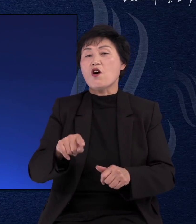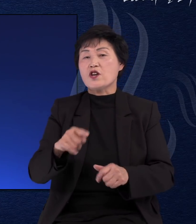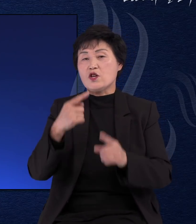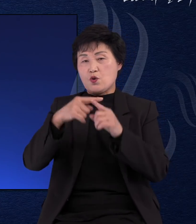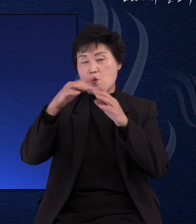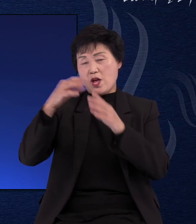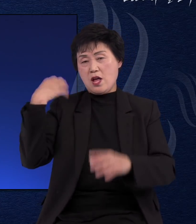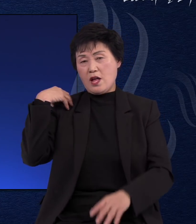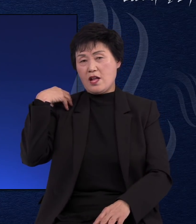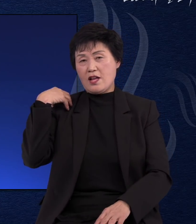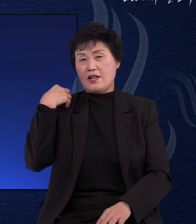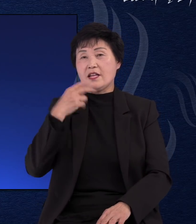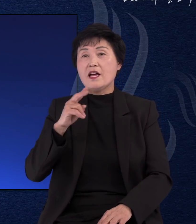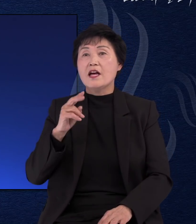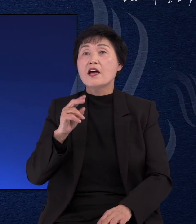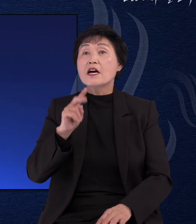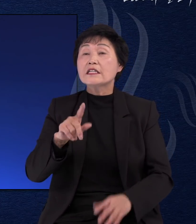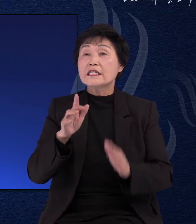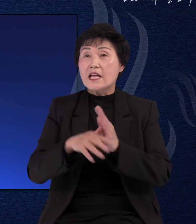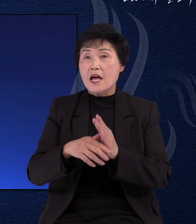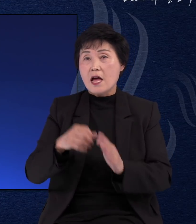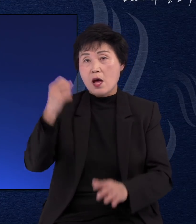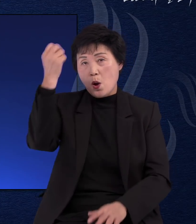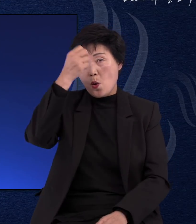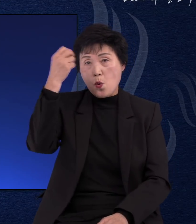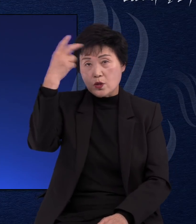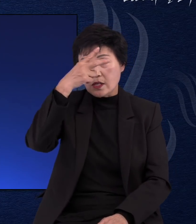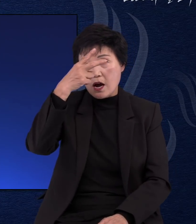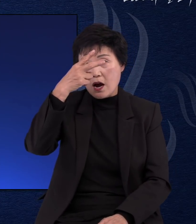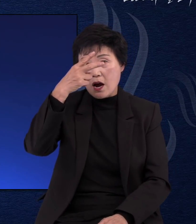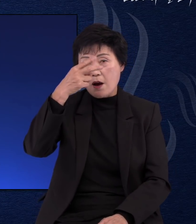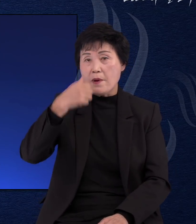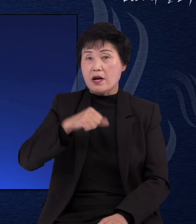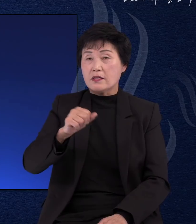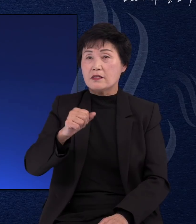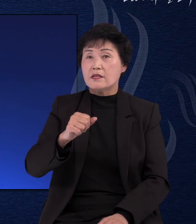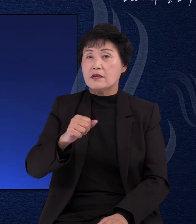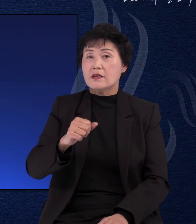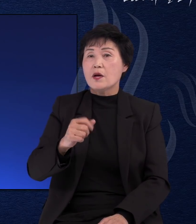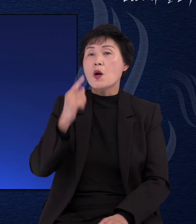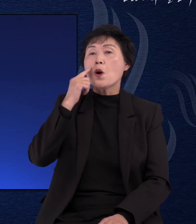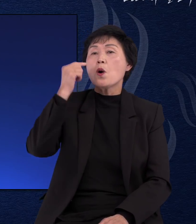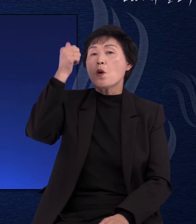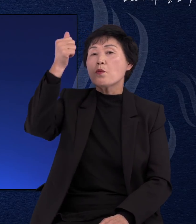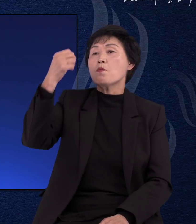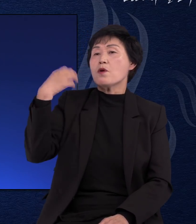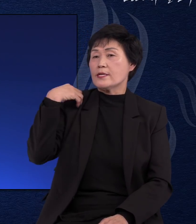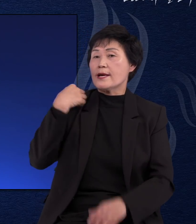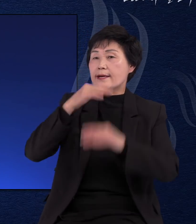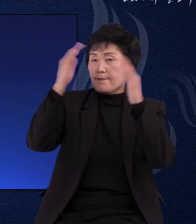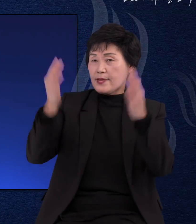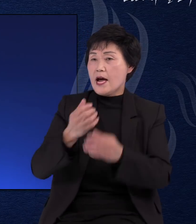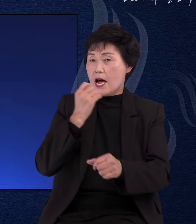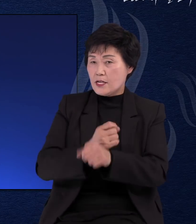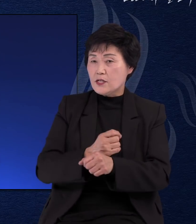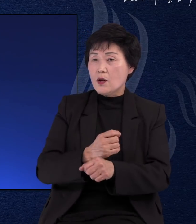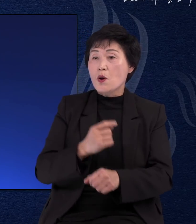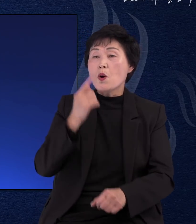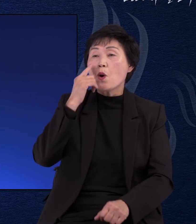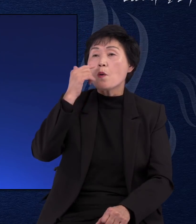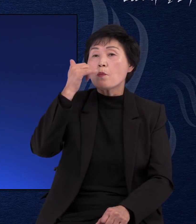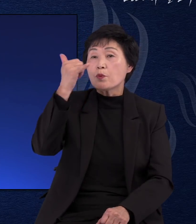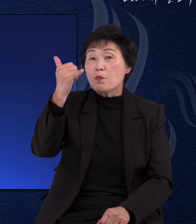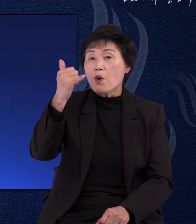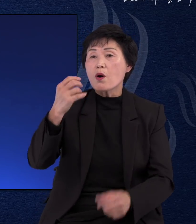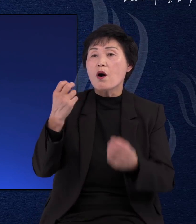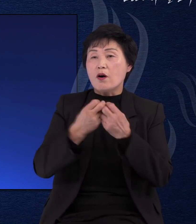아이들이 부모의 책임을 다하세요라고 이야기하면서, 어떻게 부모가 자식을 버리고 가냐고. 저희 아들은 주먹으로 벽을